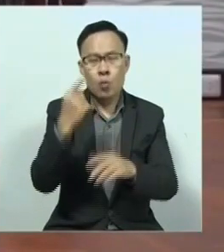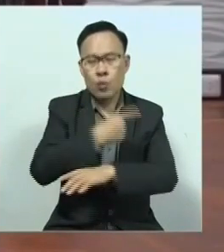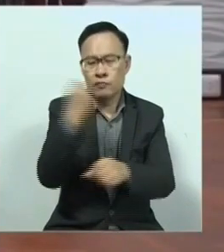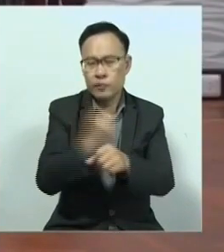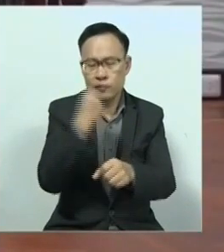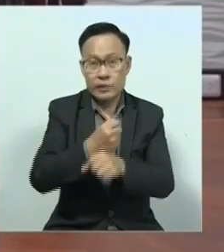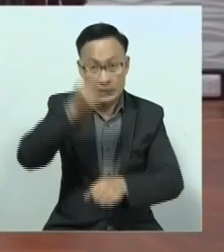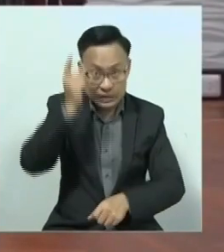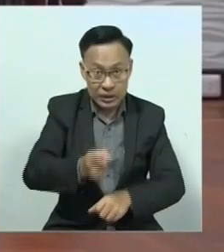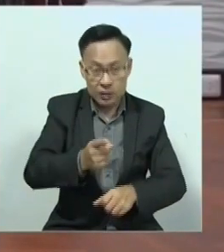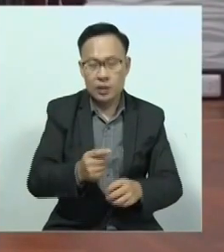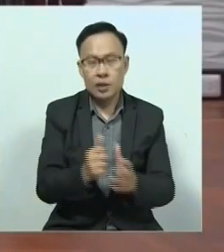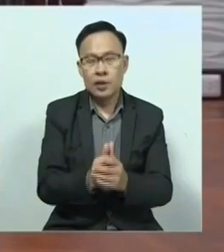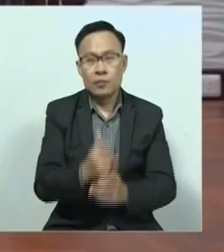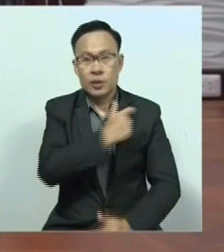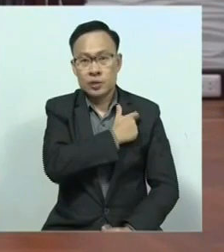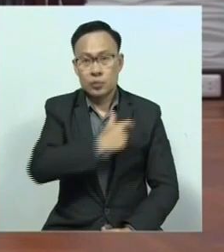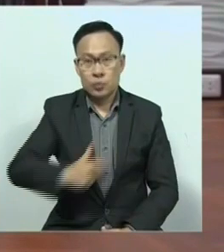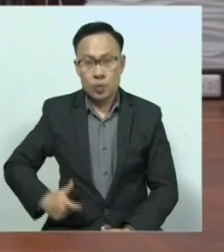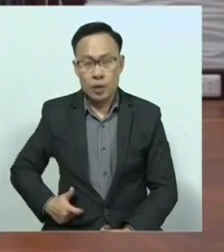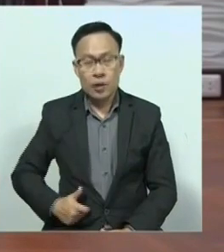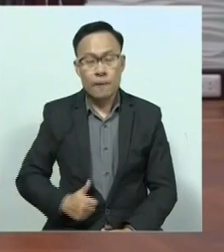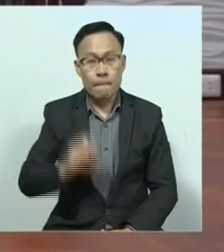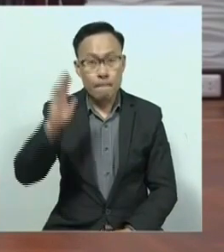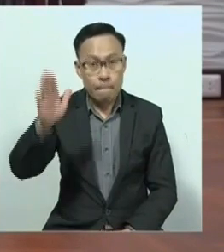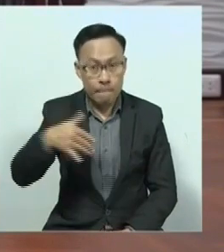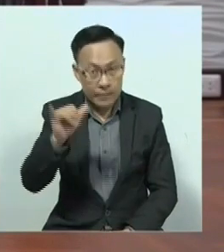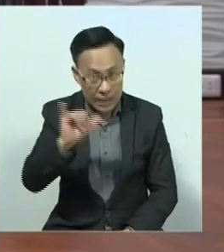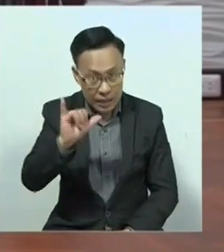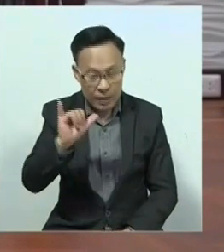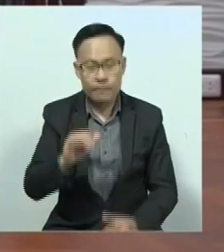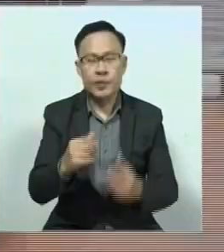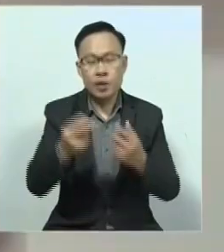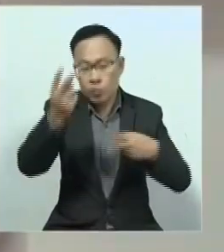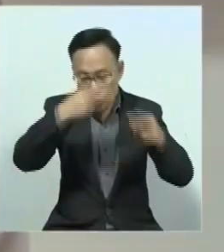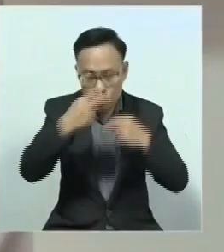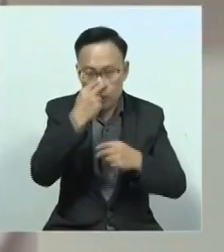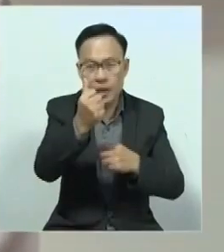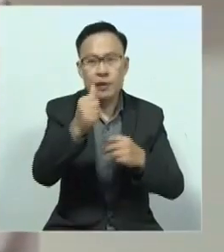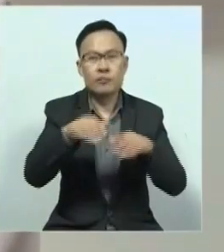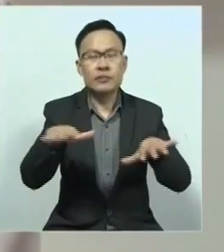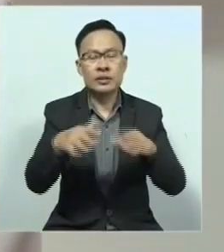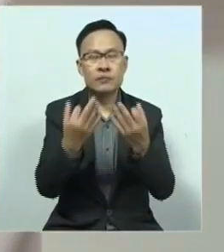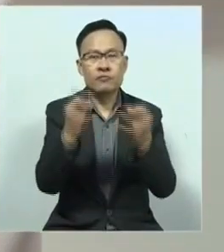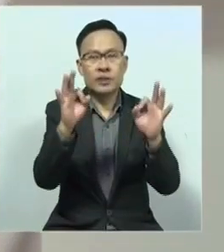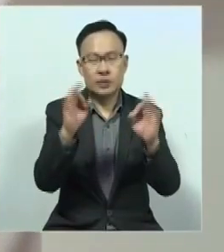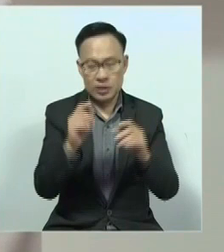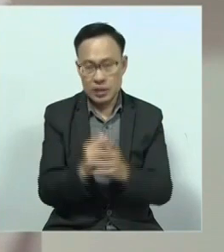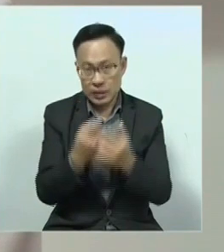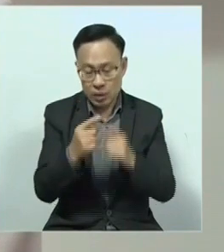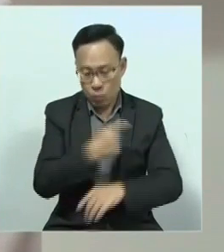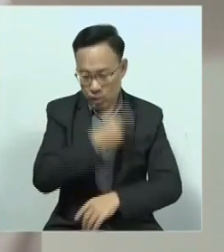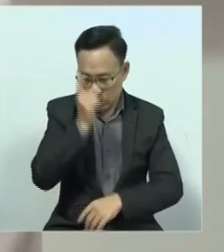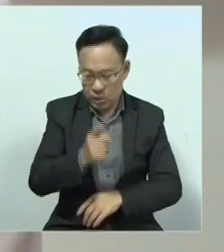ใช่แล้วคือพอคือก็ต้องขอความร่วมมือกับประชาชนเหมือนกันวันจ